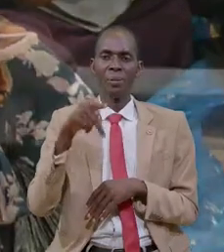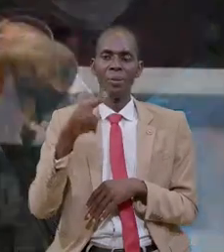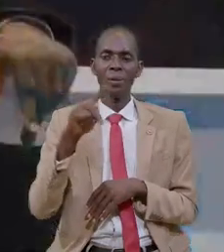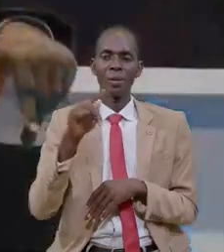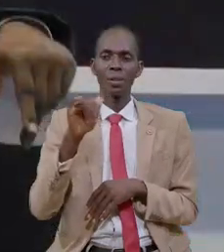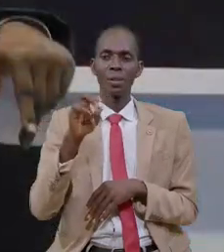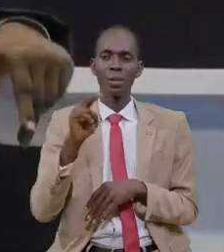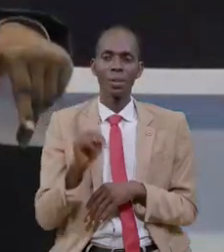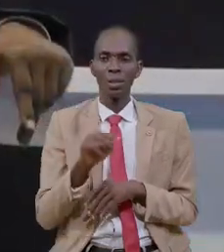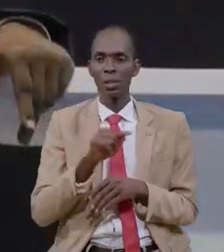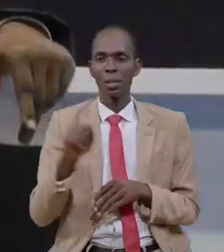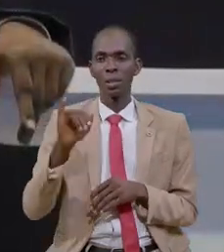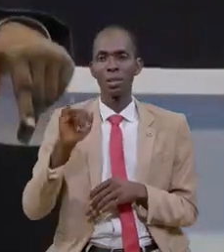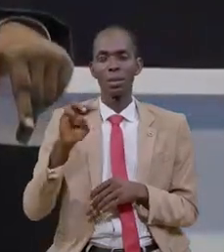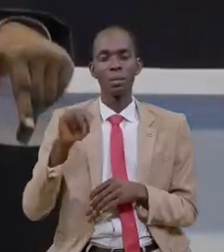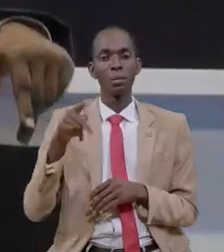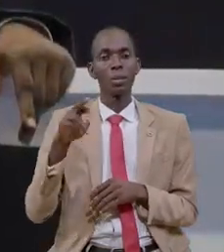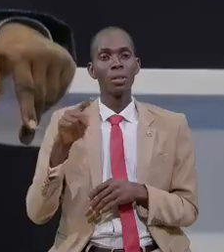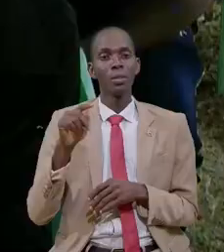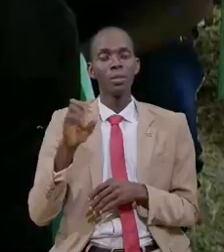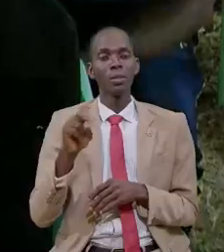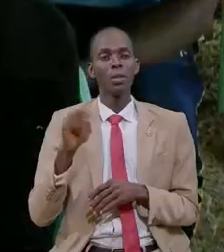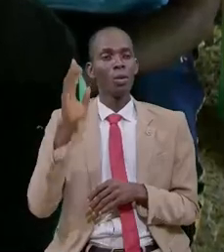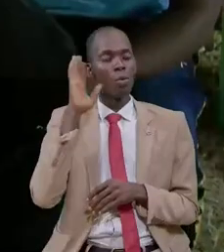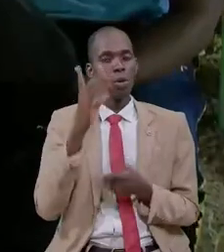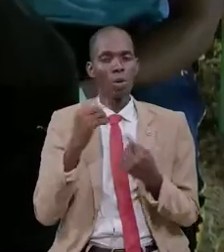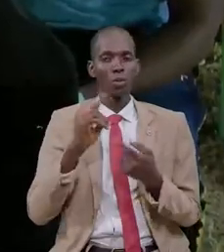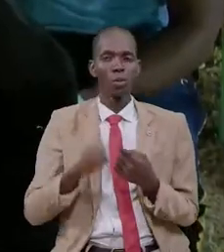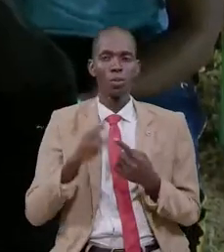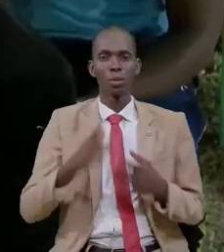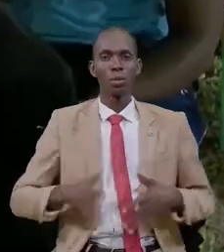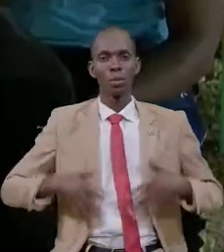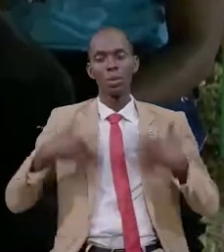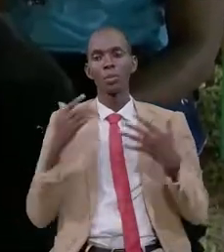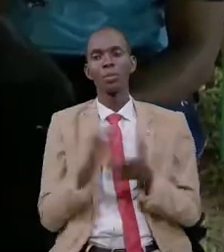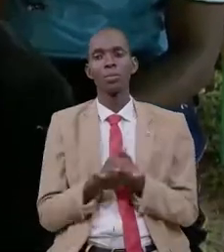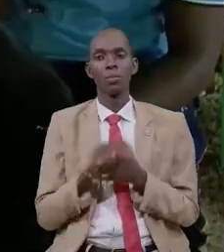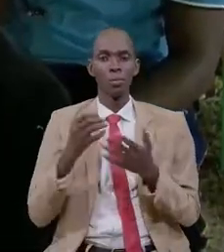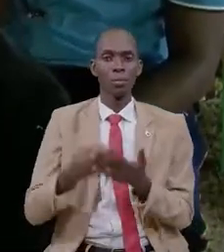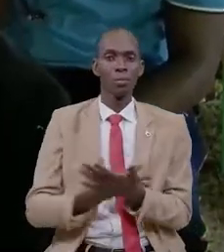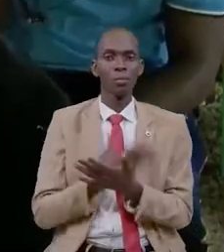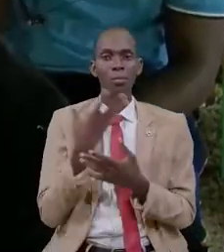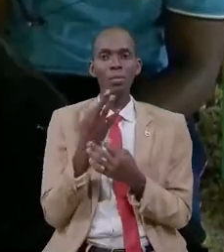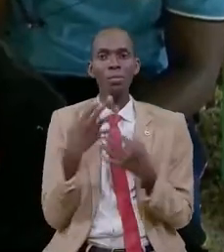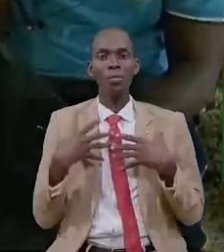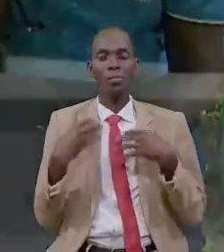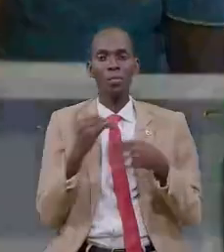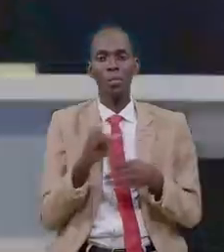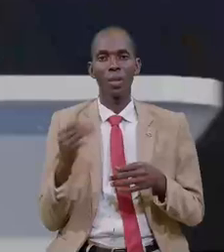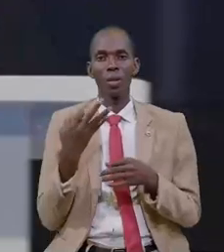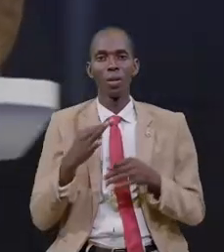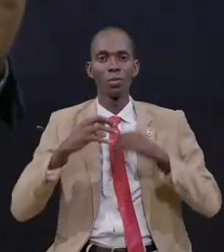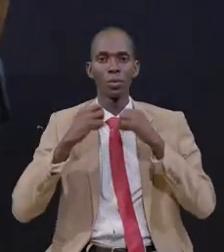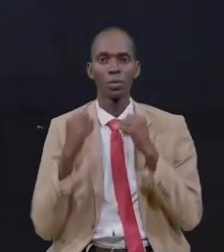justice, la rédemption viendra dans ton compte. L'impartition de la guérison, de la